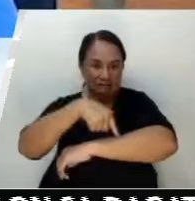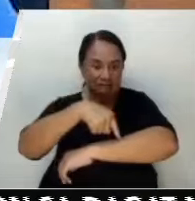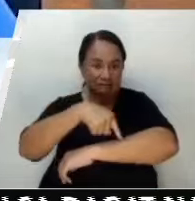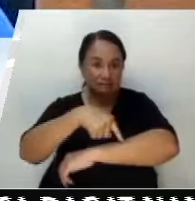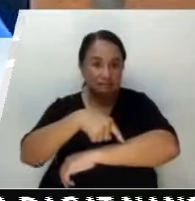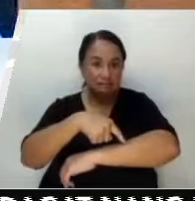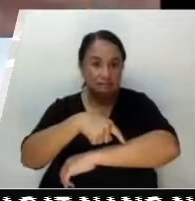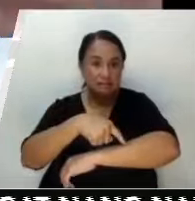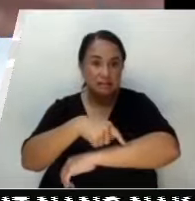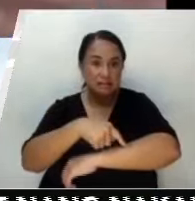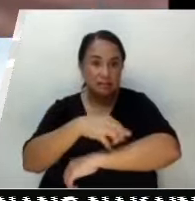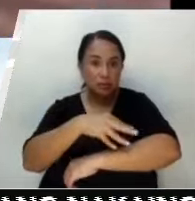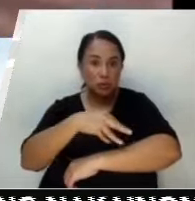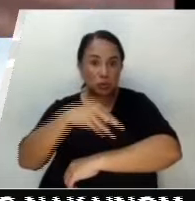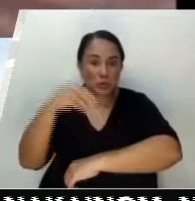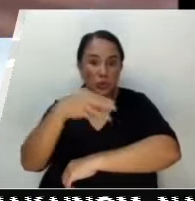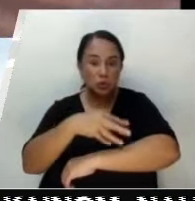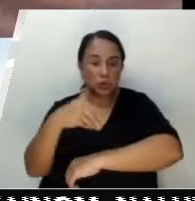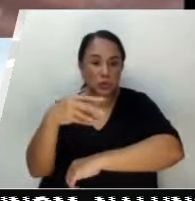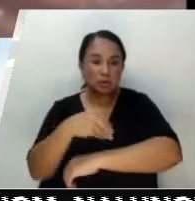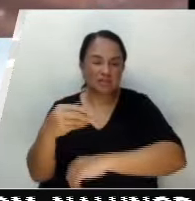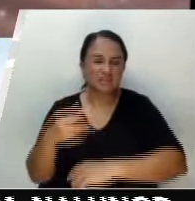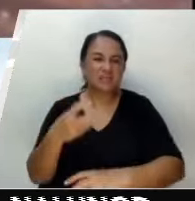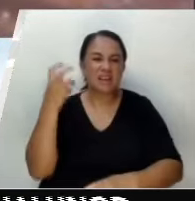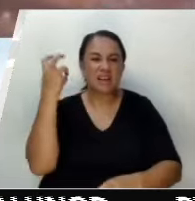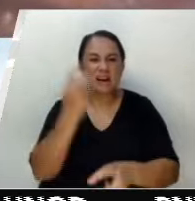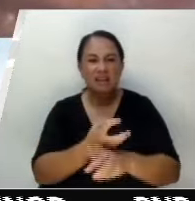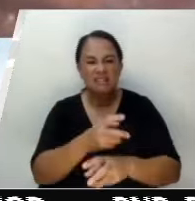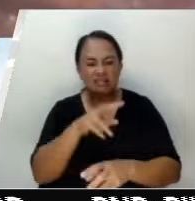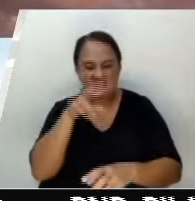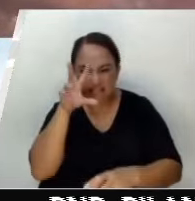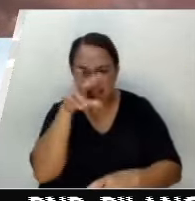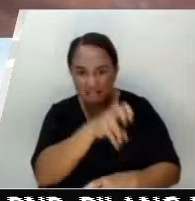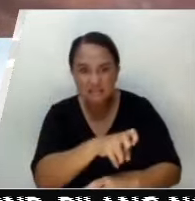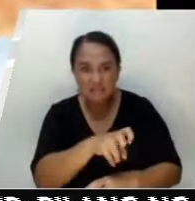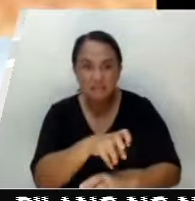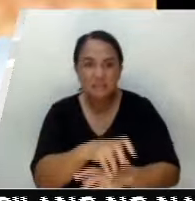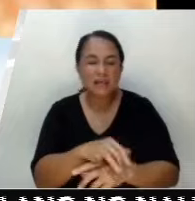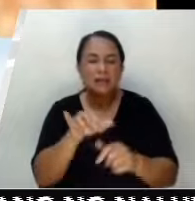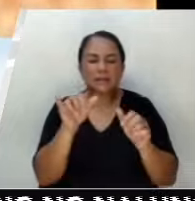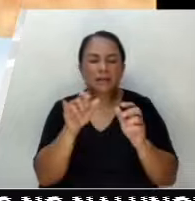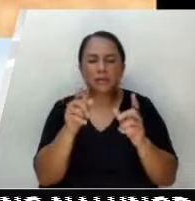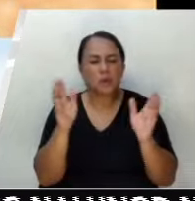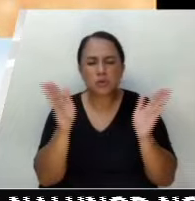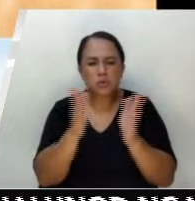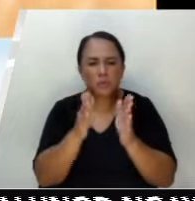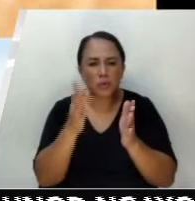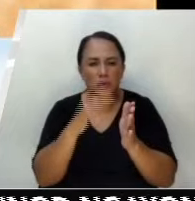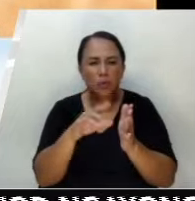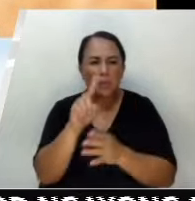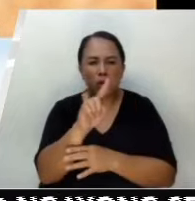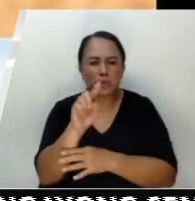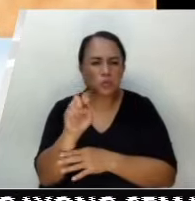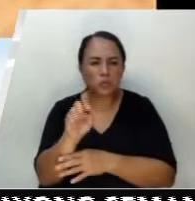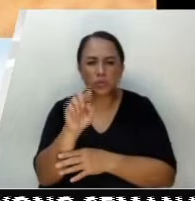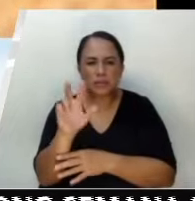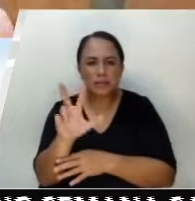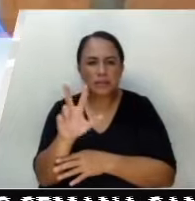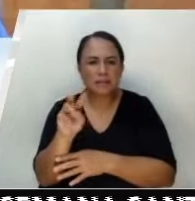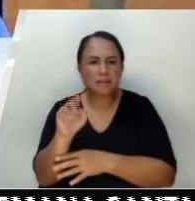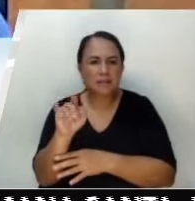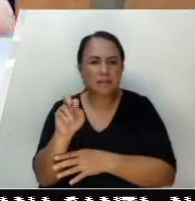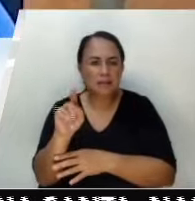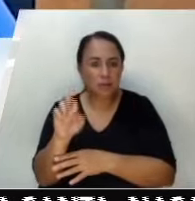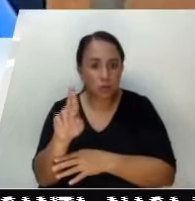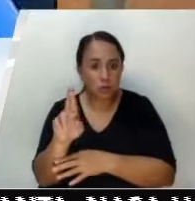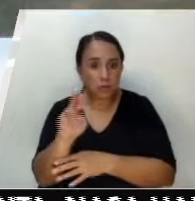siya sumisip-sip. Mahirap din may spotan ang mga nik-nik. Ang size niyan is around 1 to 3 millimeters lang. They are